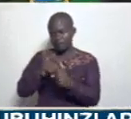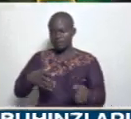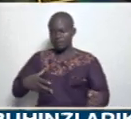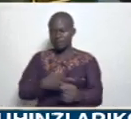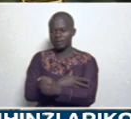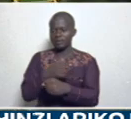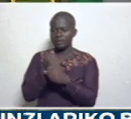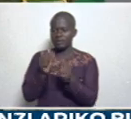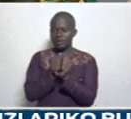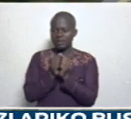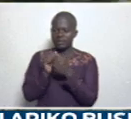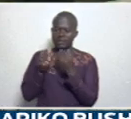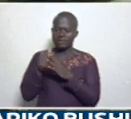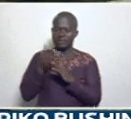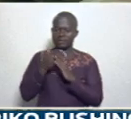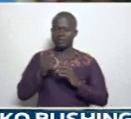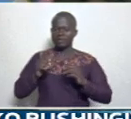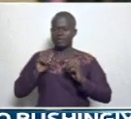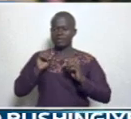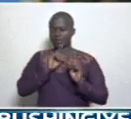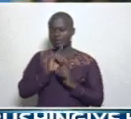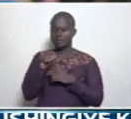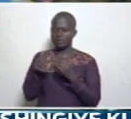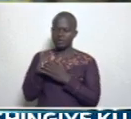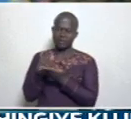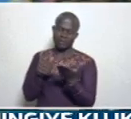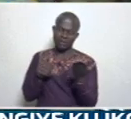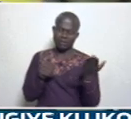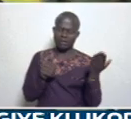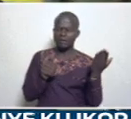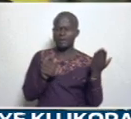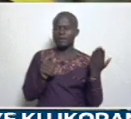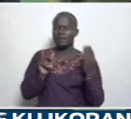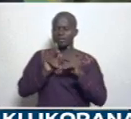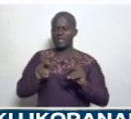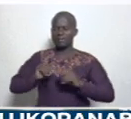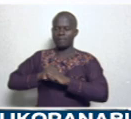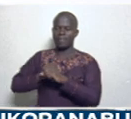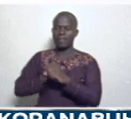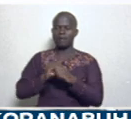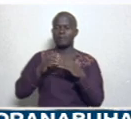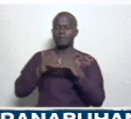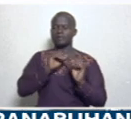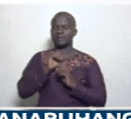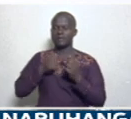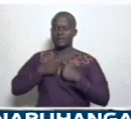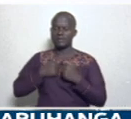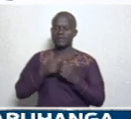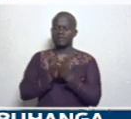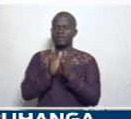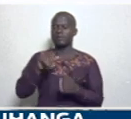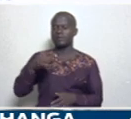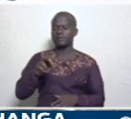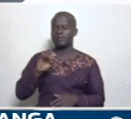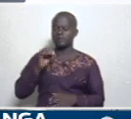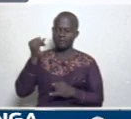mikorere n'imikoranire hagati y'ingabo, abapolisi n'abasivile mu butumwa bw'amahoro. Umugaba mukuru w'ingabo z'u Rwanda General Patrick Nyamvumba